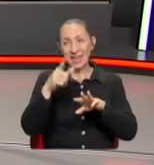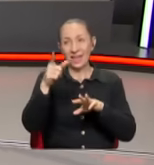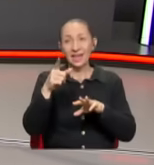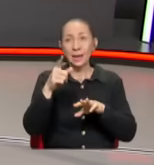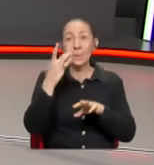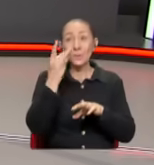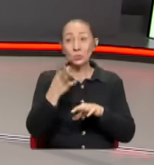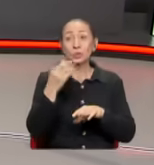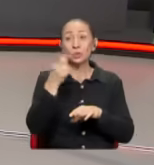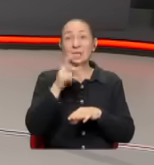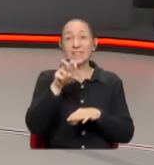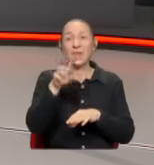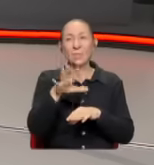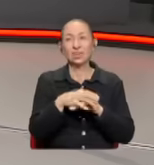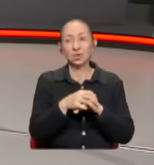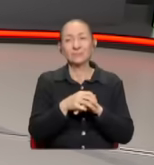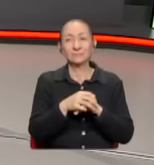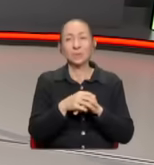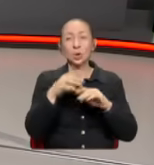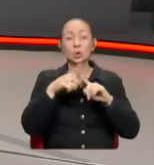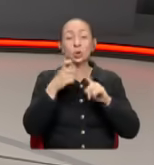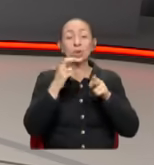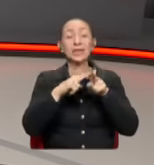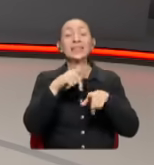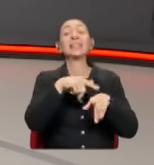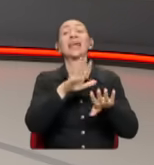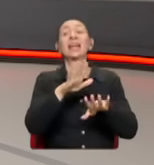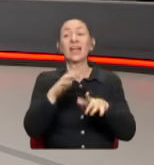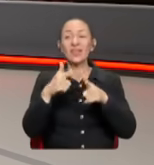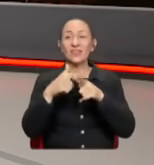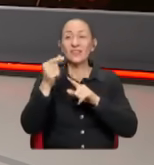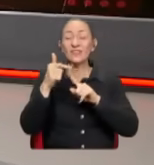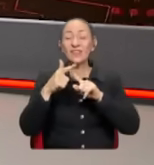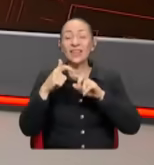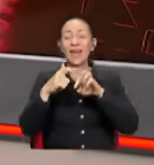Fitreyi belirlemişler %85. TÜİK'e değil fitreye bak yani.